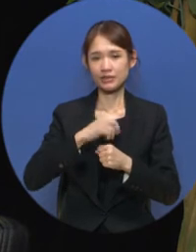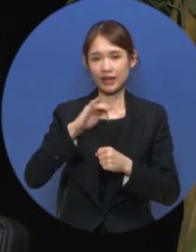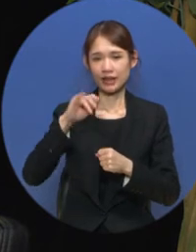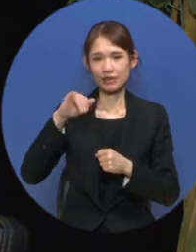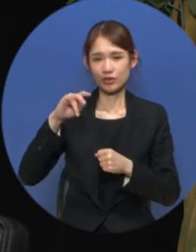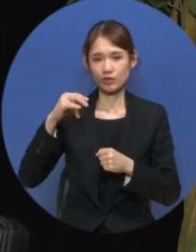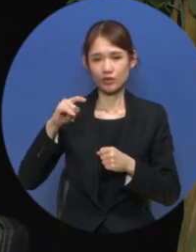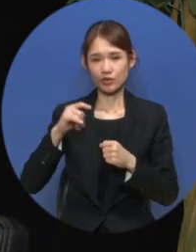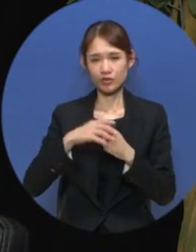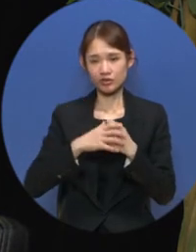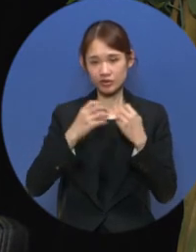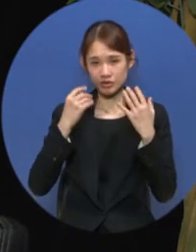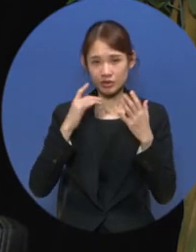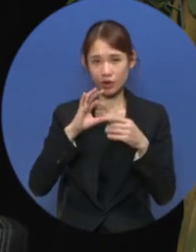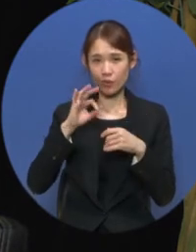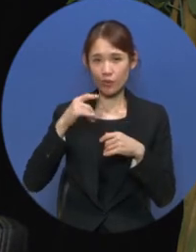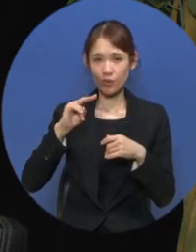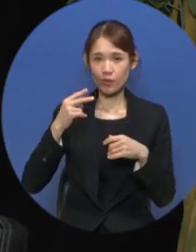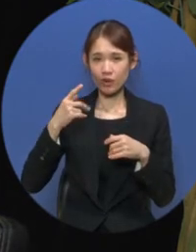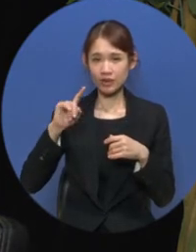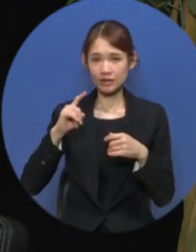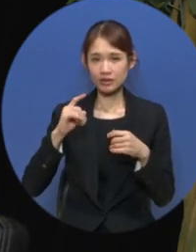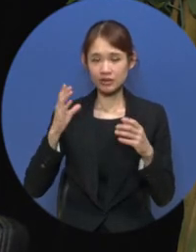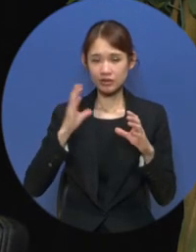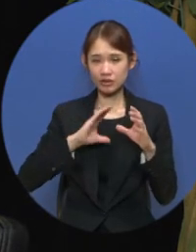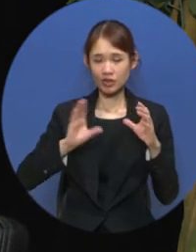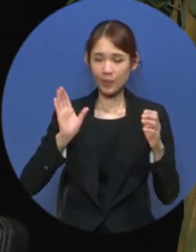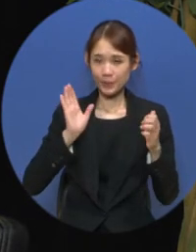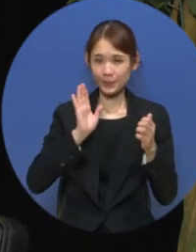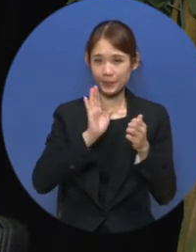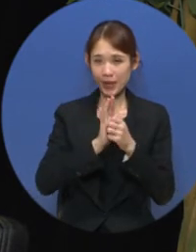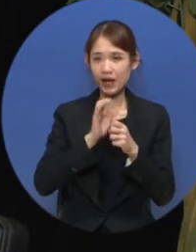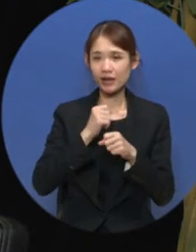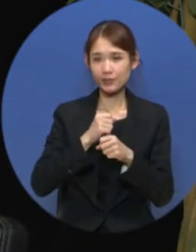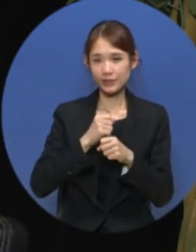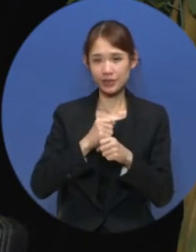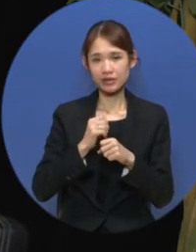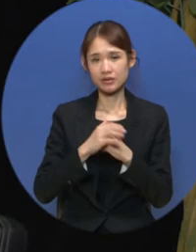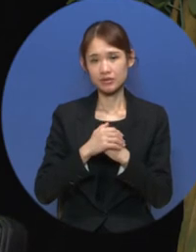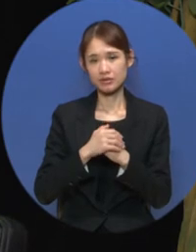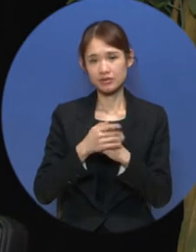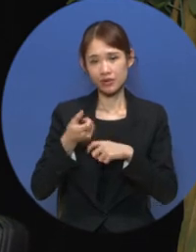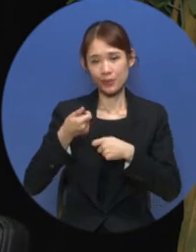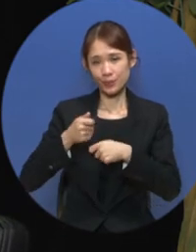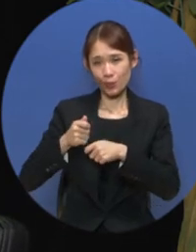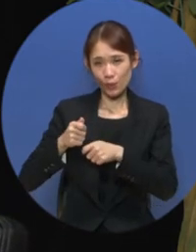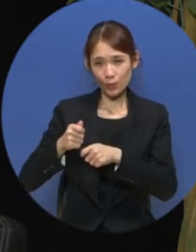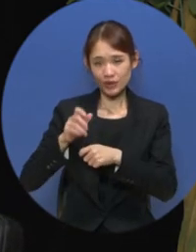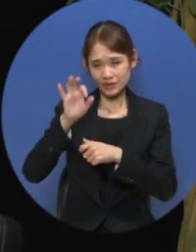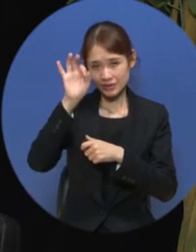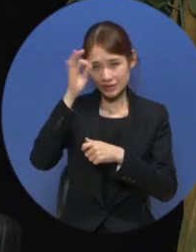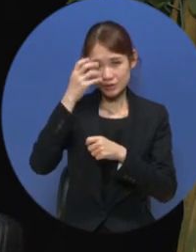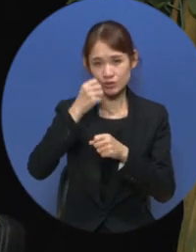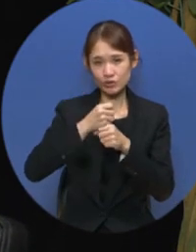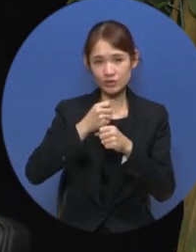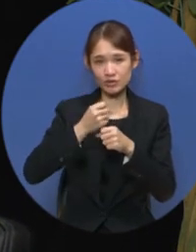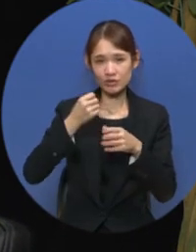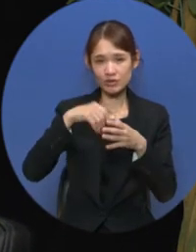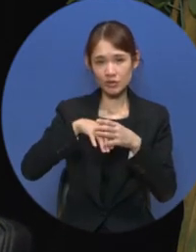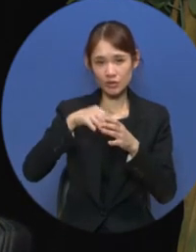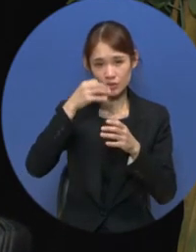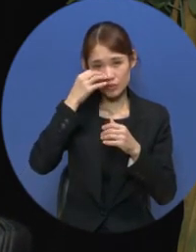또 그 새로운 원단을 이제 덧대가지고 다시 네. 봉제를 하는 그런 기술들을 아. 넣어서